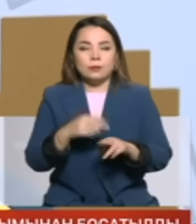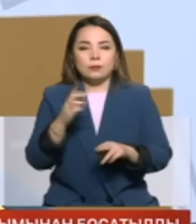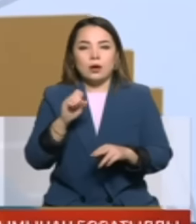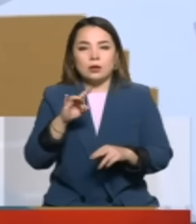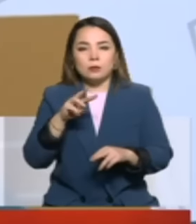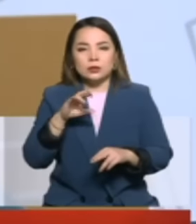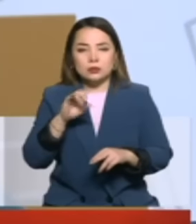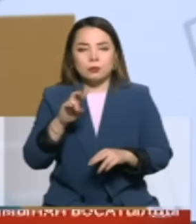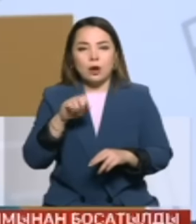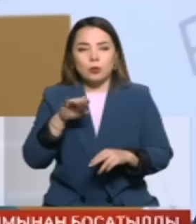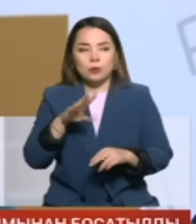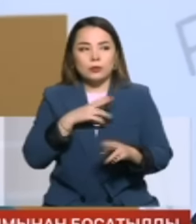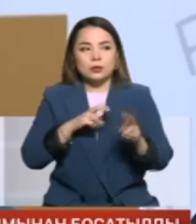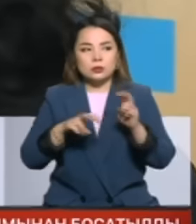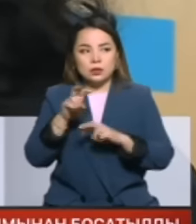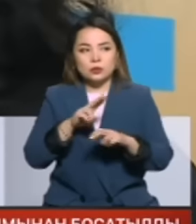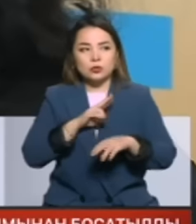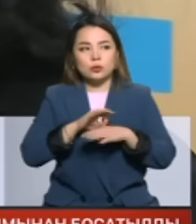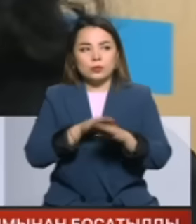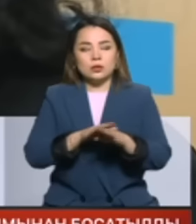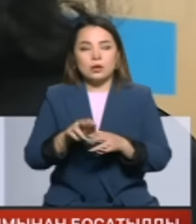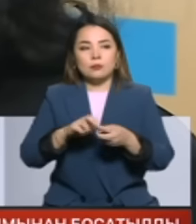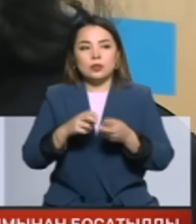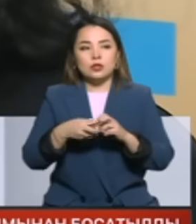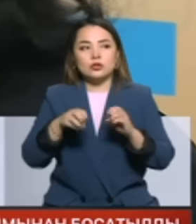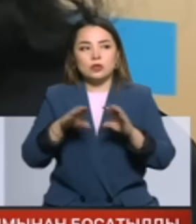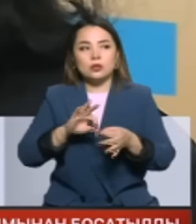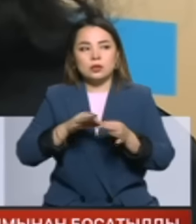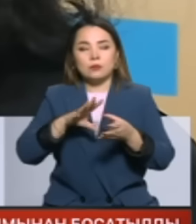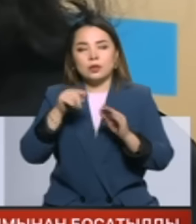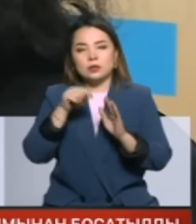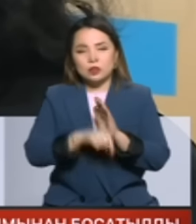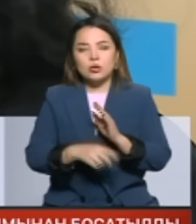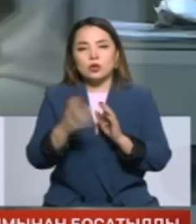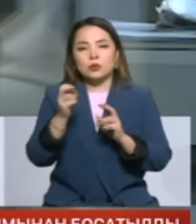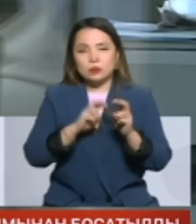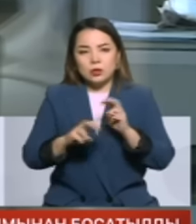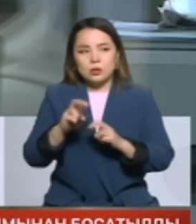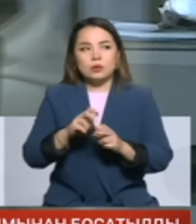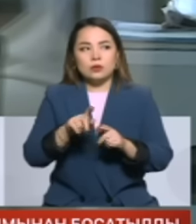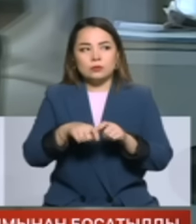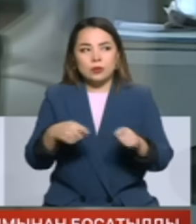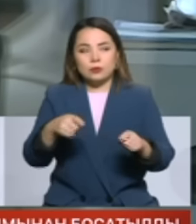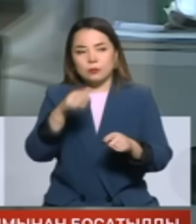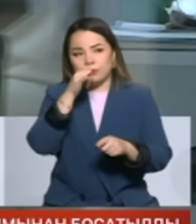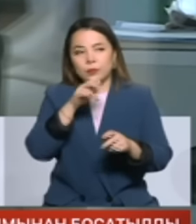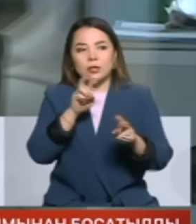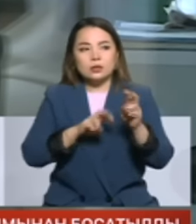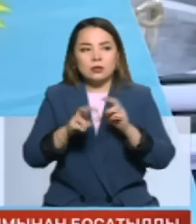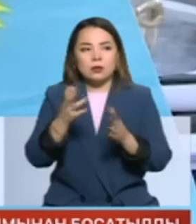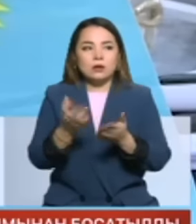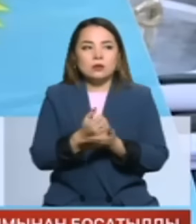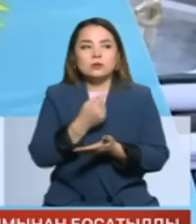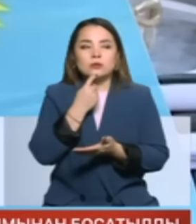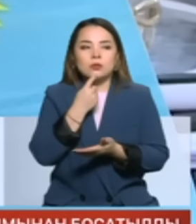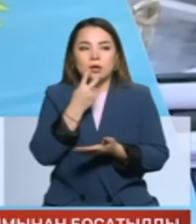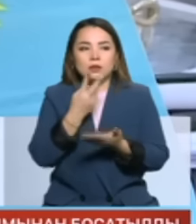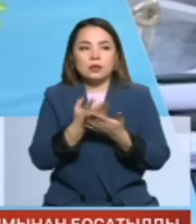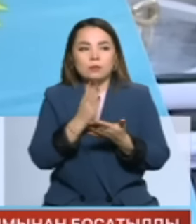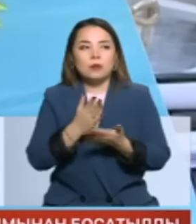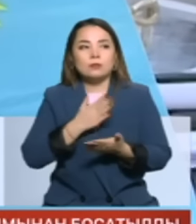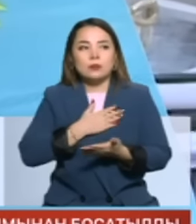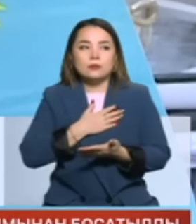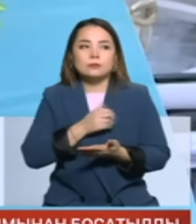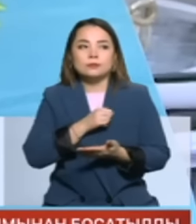бауырым бағдарламасының зерттеу ұжымы бұл жұмбақты шешкен сайын түйіншегі керсінше тастай түйіліп бара жатқанын айтады. Бұл